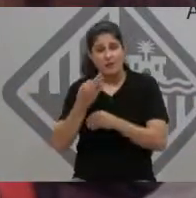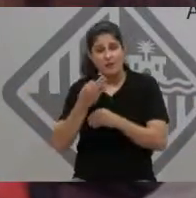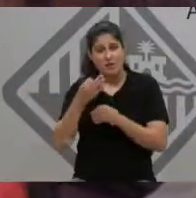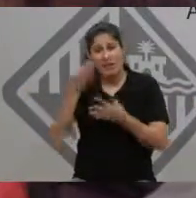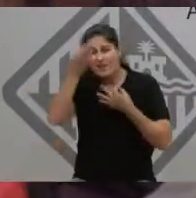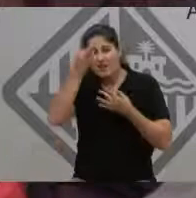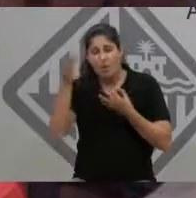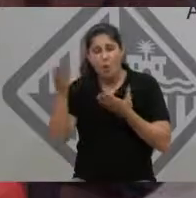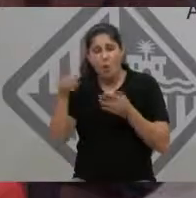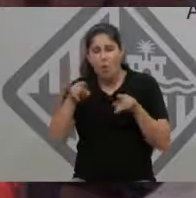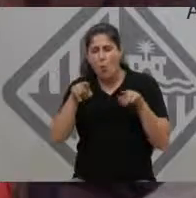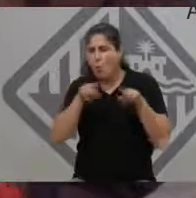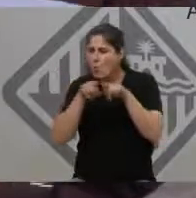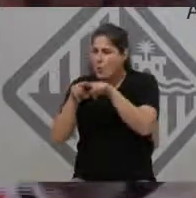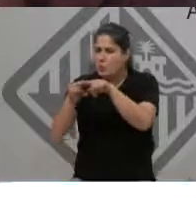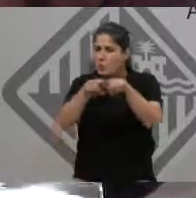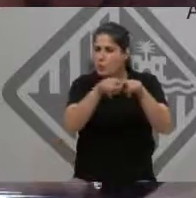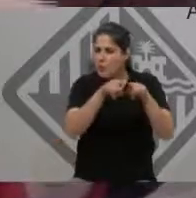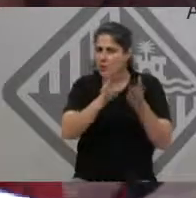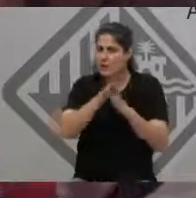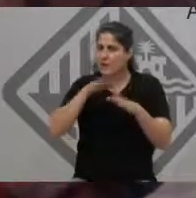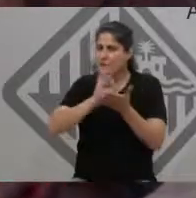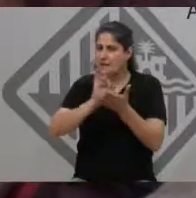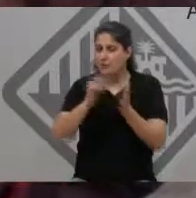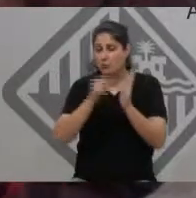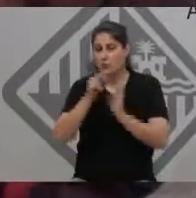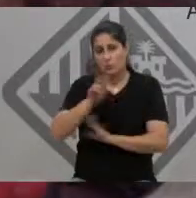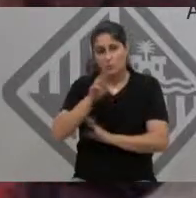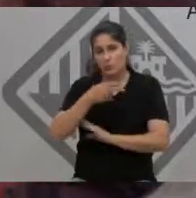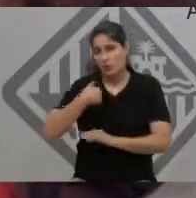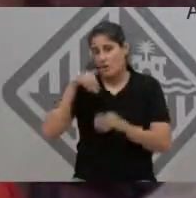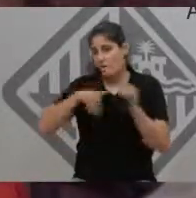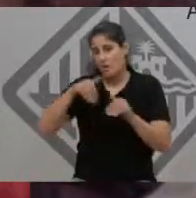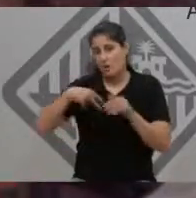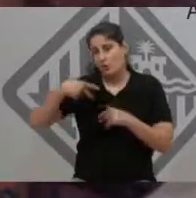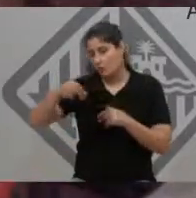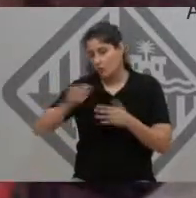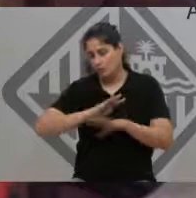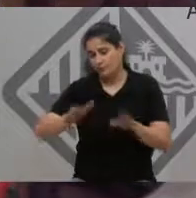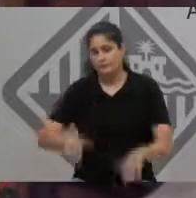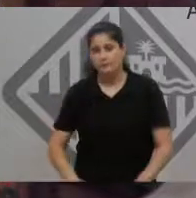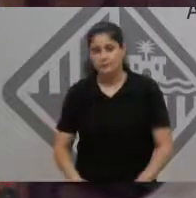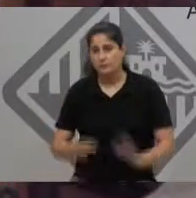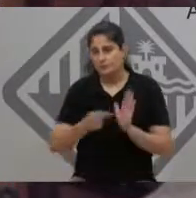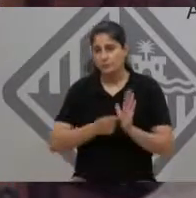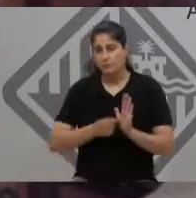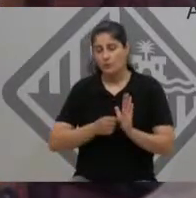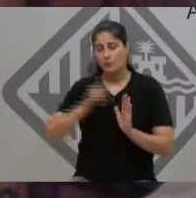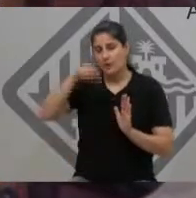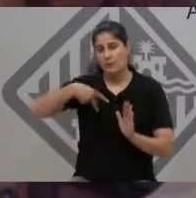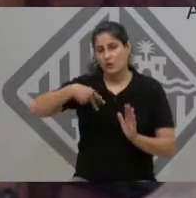els serveis. En la segona també votarem que no, ja votarem que no. A la tercera